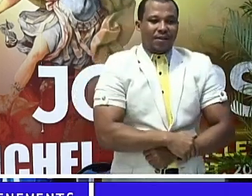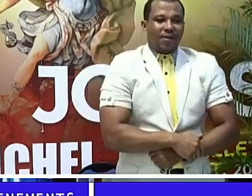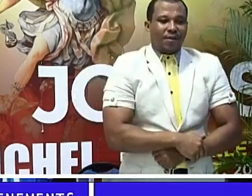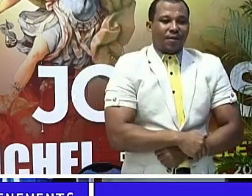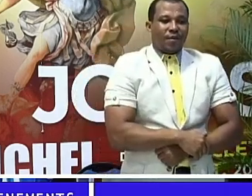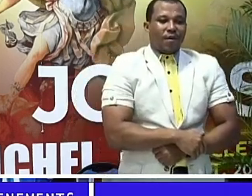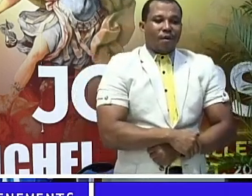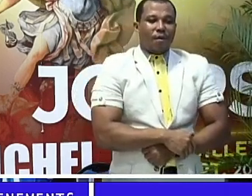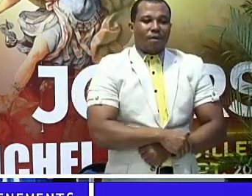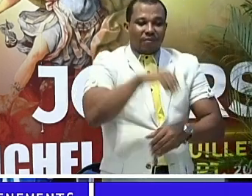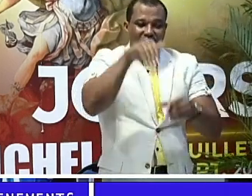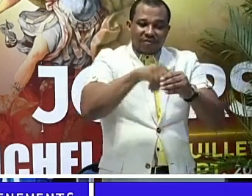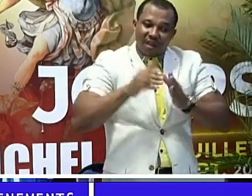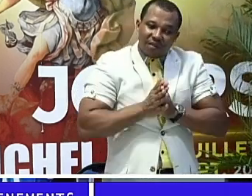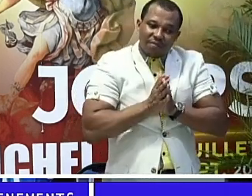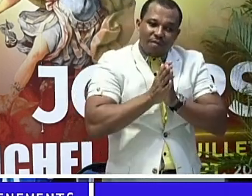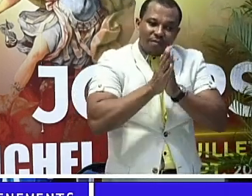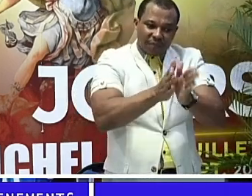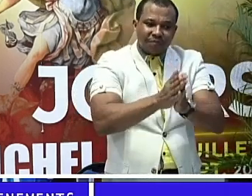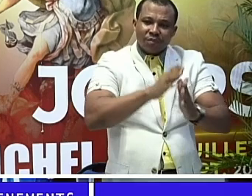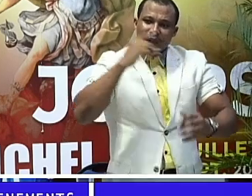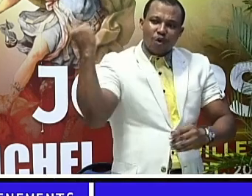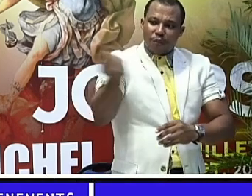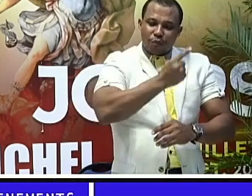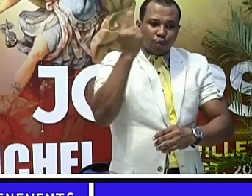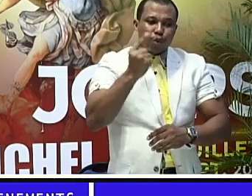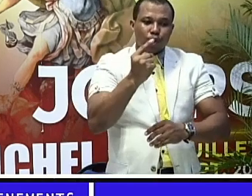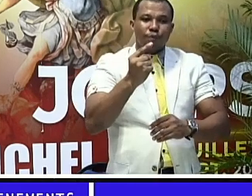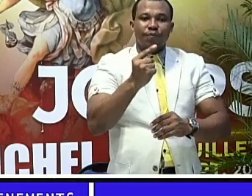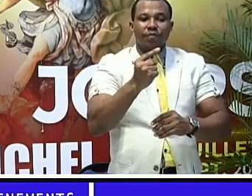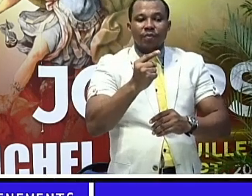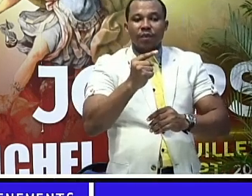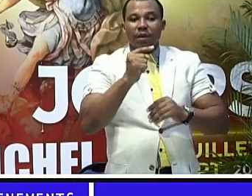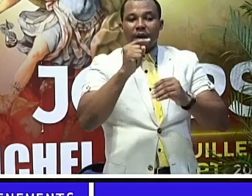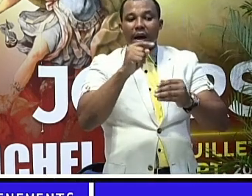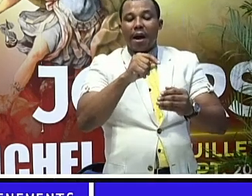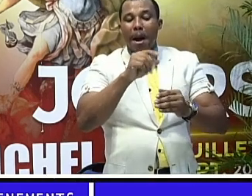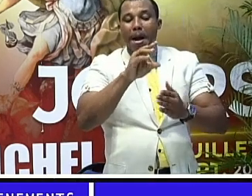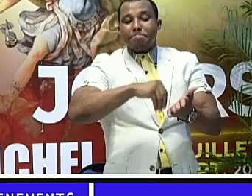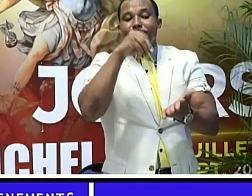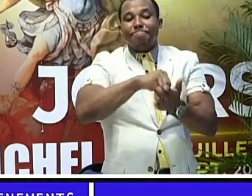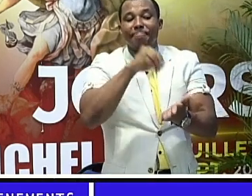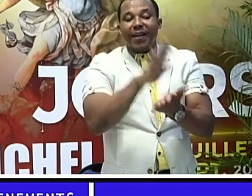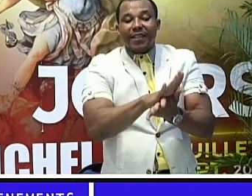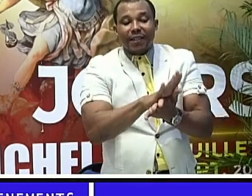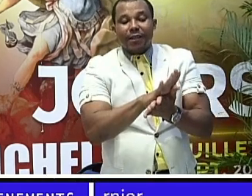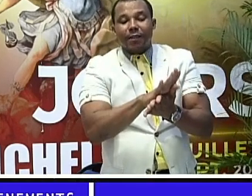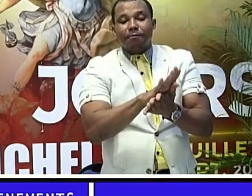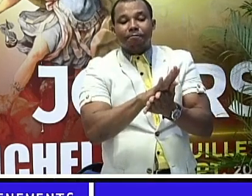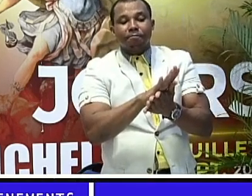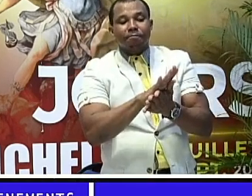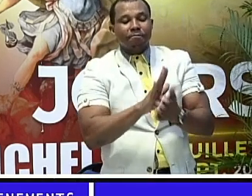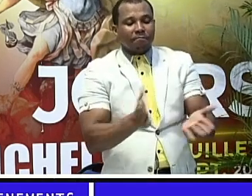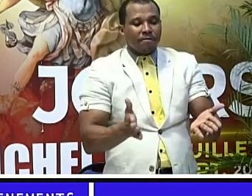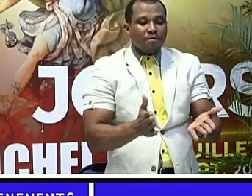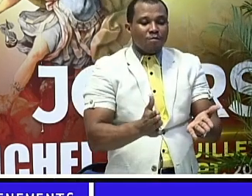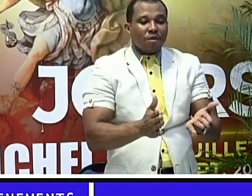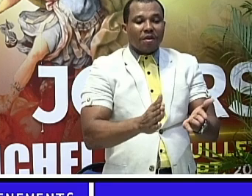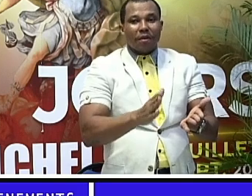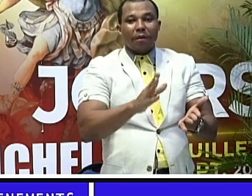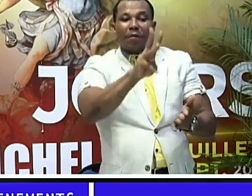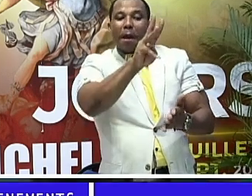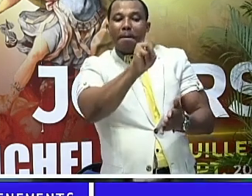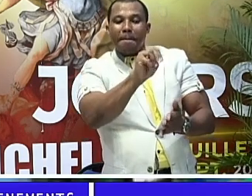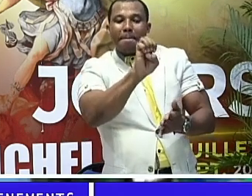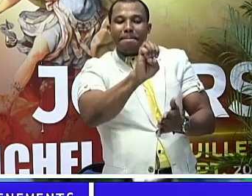Et généralement, comme vous toujours posté des extraits de messe sur les réseaux sociaux, sur TikTok et autres, il faut